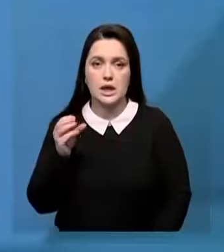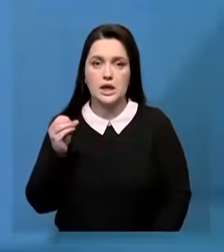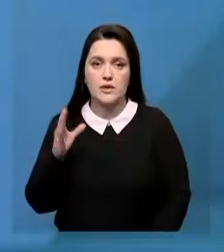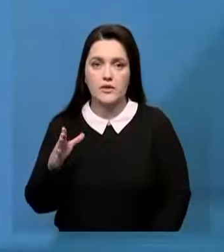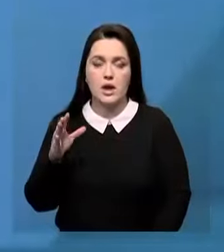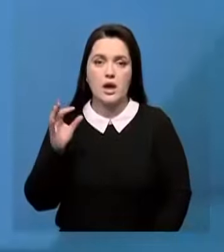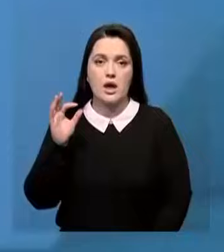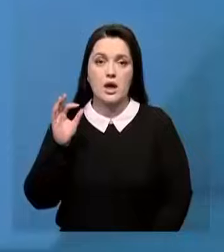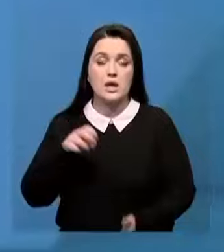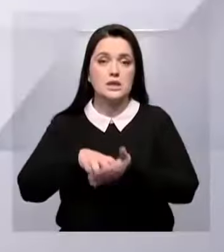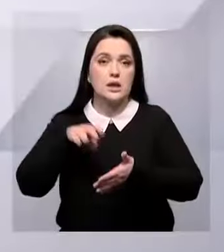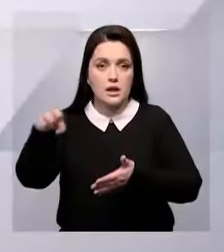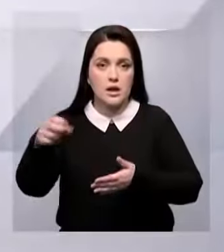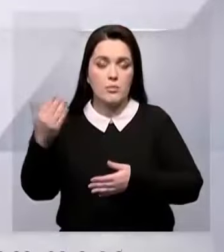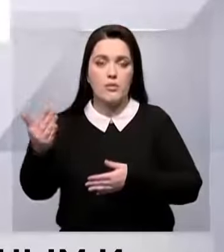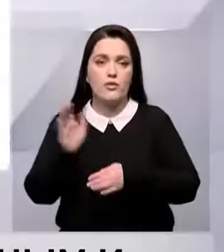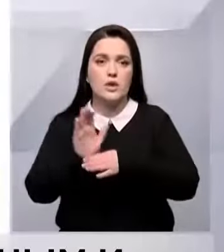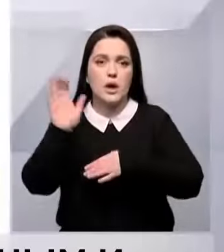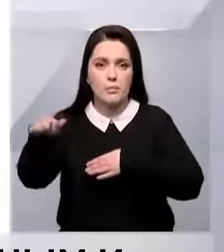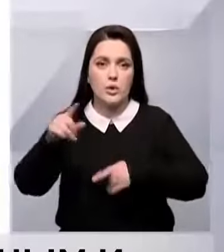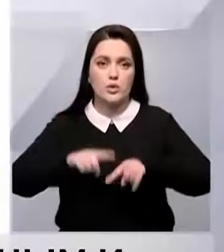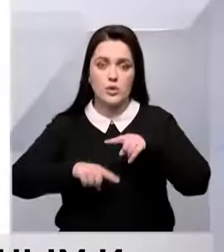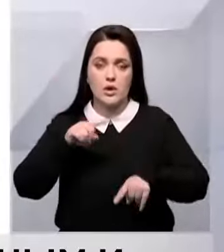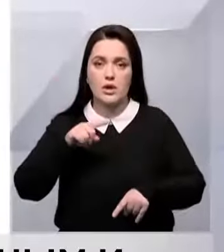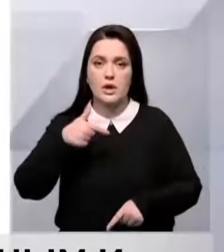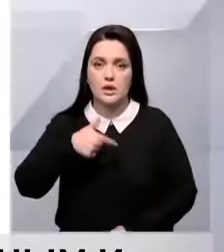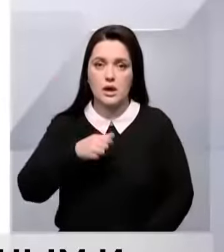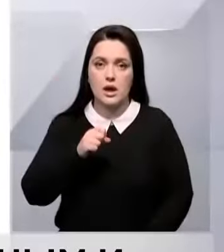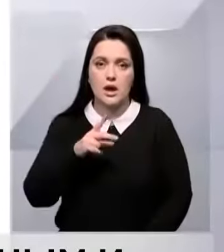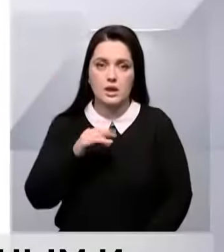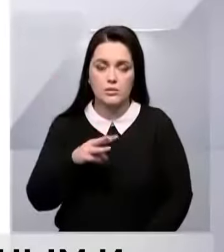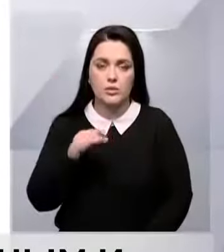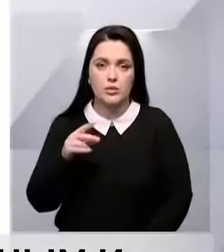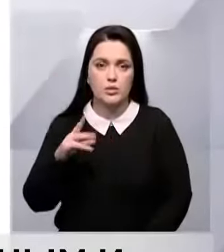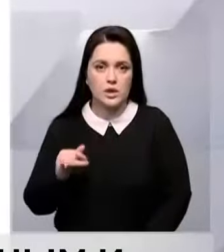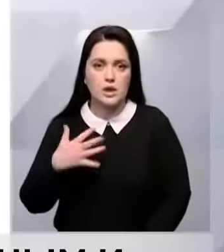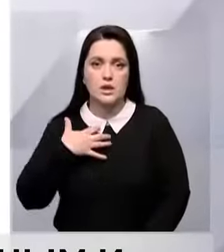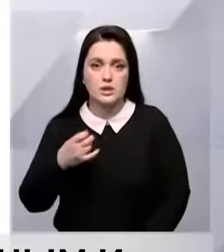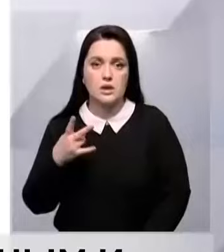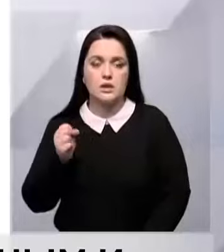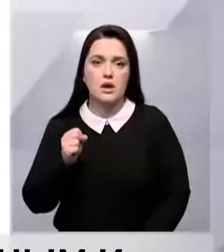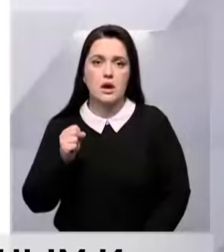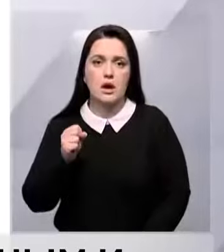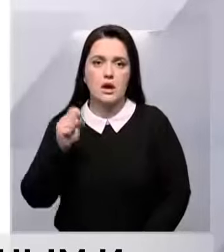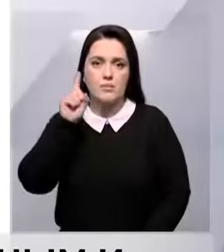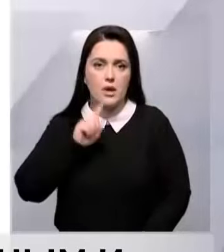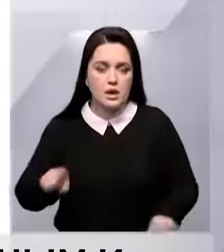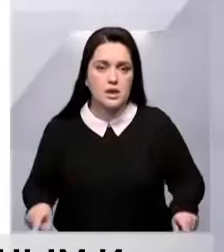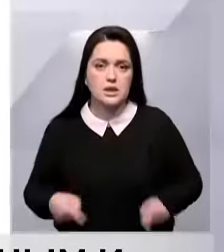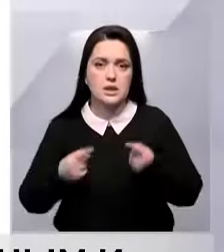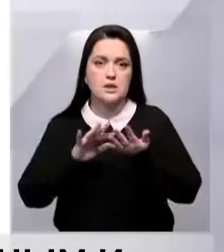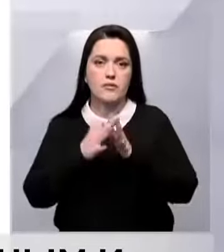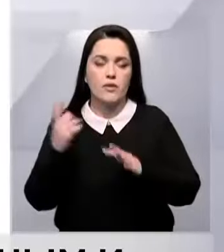телеграмме, направленной его близким, говорится, что Гани Алимулло направлял все свои усилия на благо развития